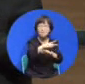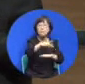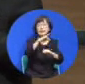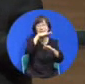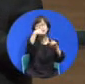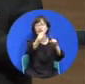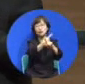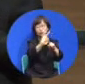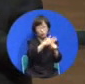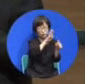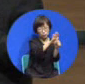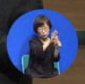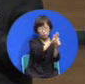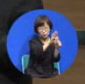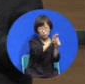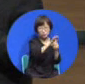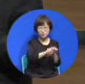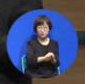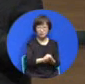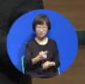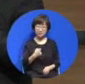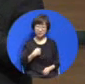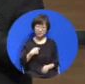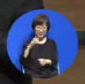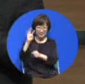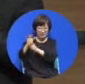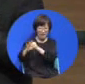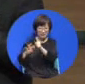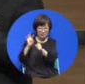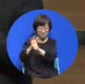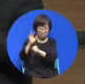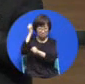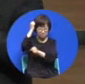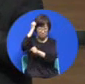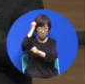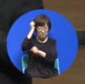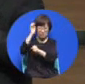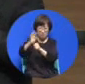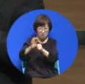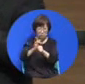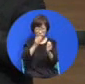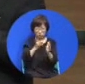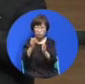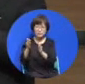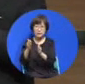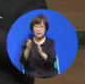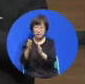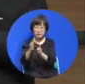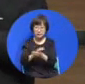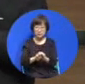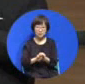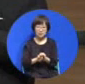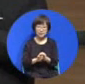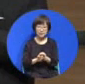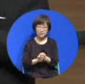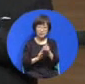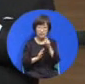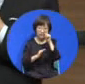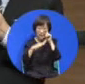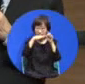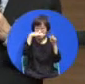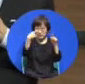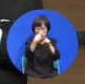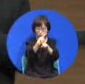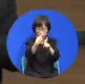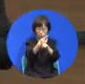have to heal them. 40년 동안 제가 보고 준비해 왔습니다. For 40 years I have been observing this and now have 있습니다. been preparing and I